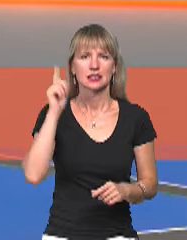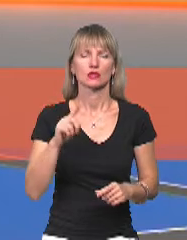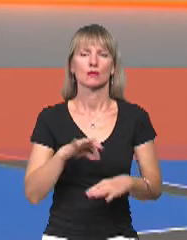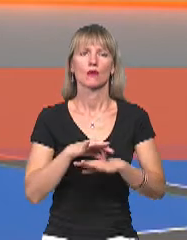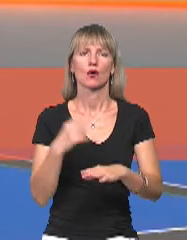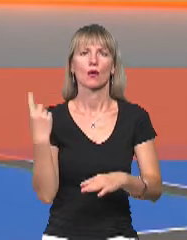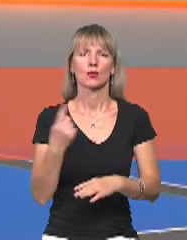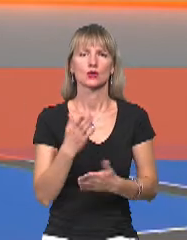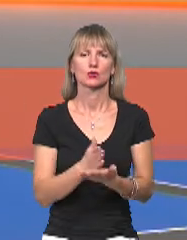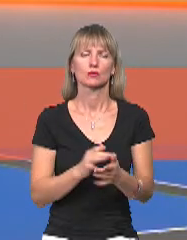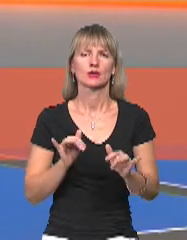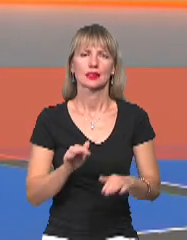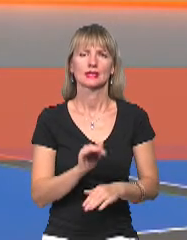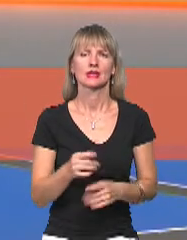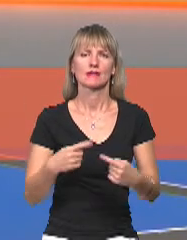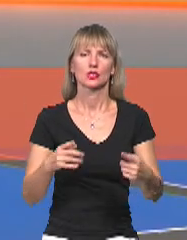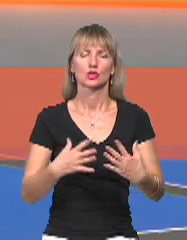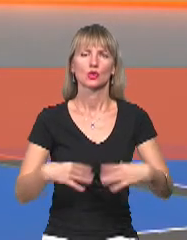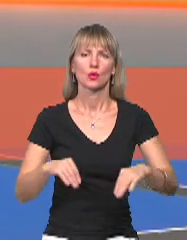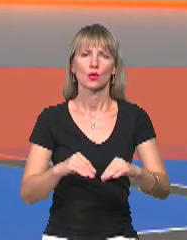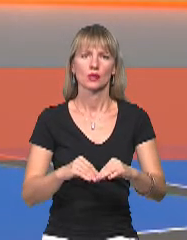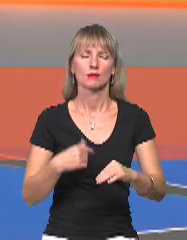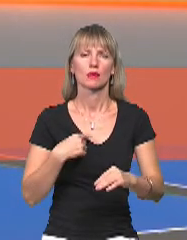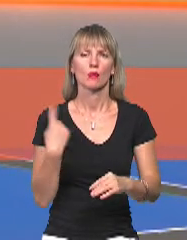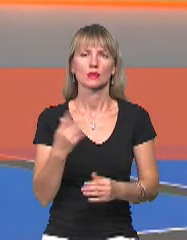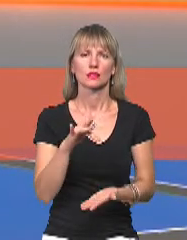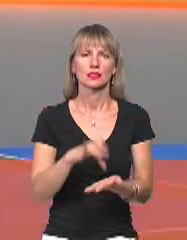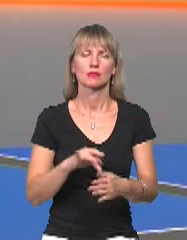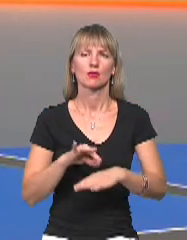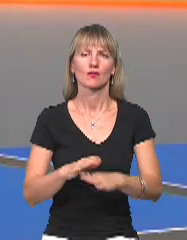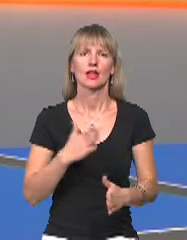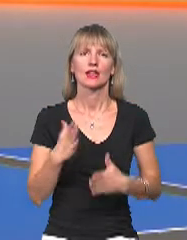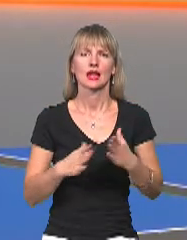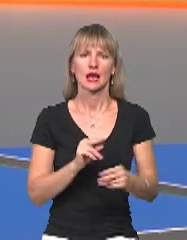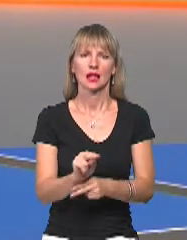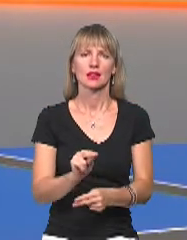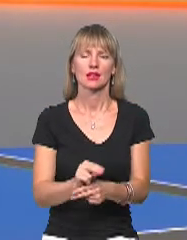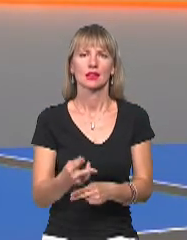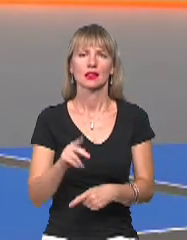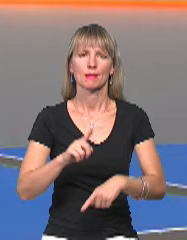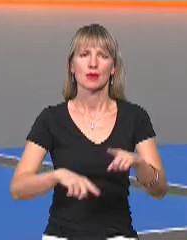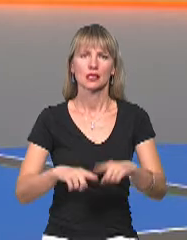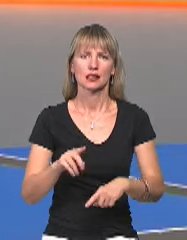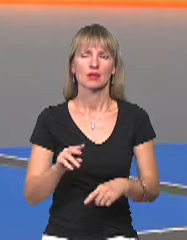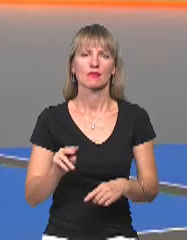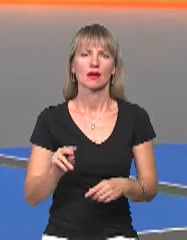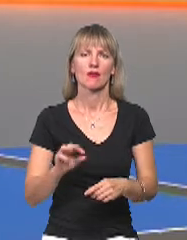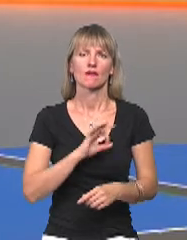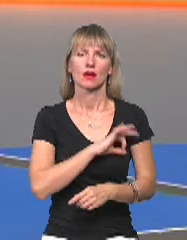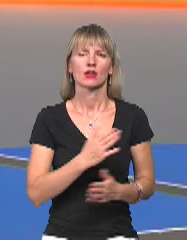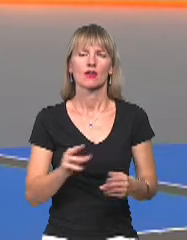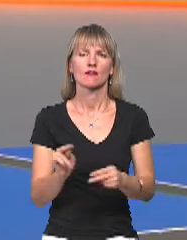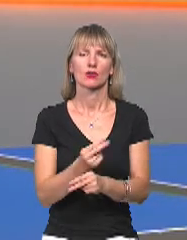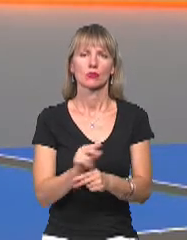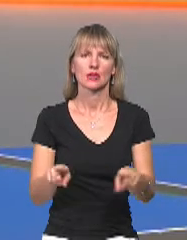обласна служба у справах дітей, літню школу. Ми, як обласний центр, проводимо тренінги для батьків, батьків-вихователів, які вже виховують